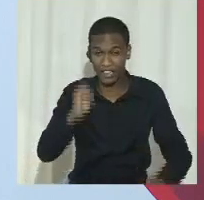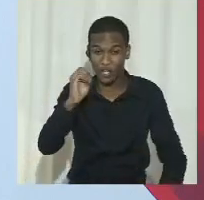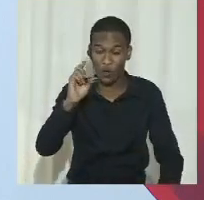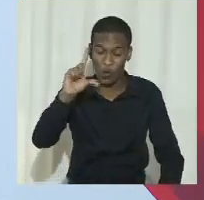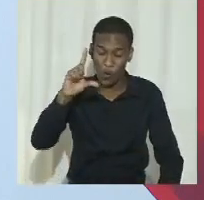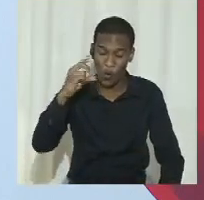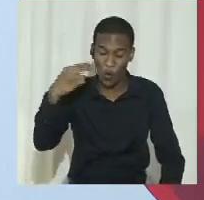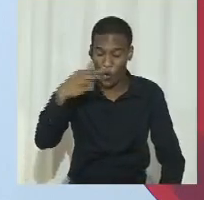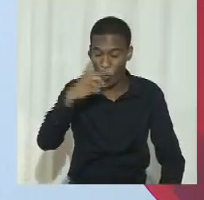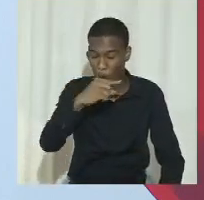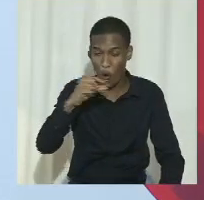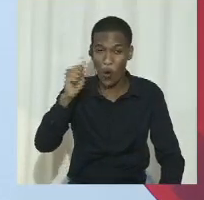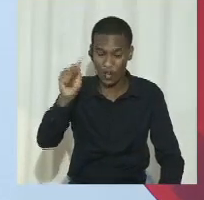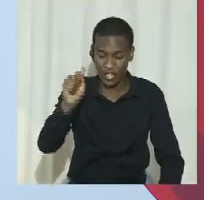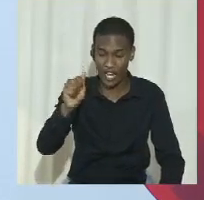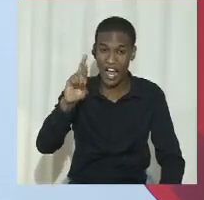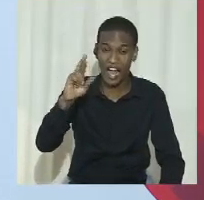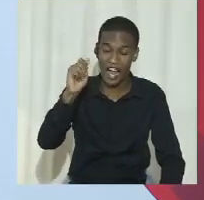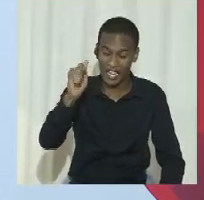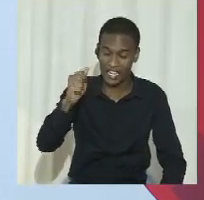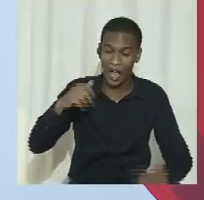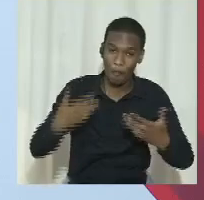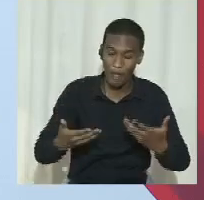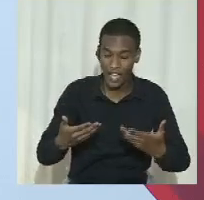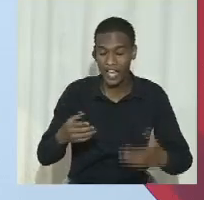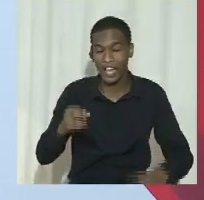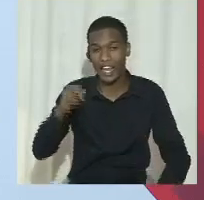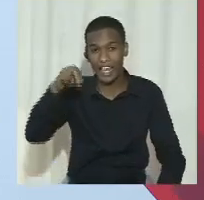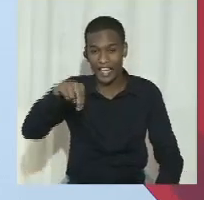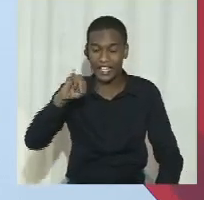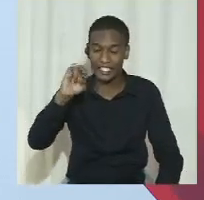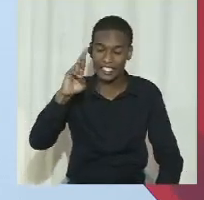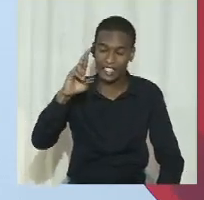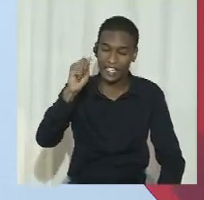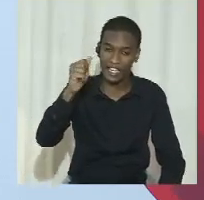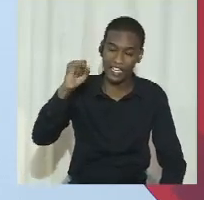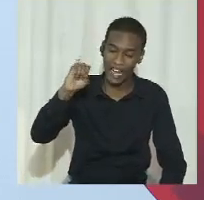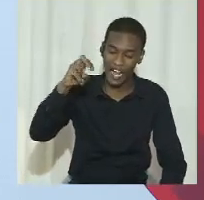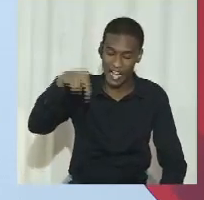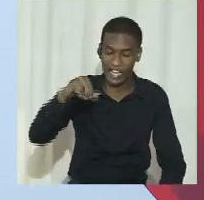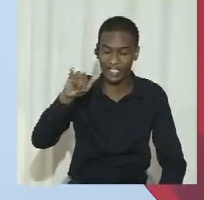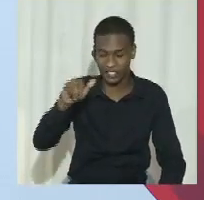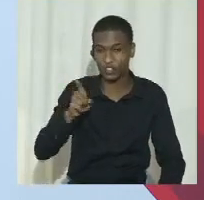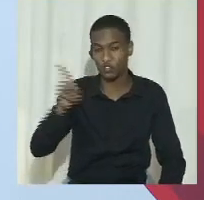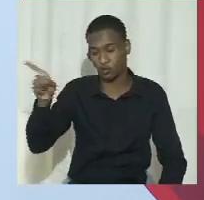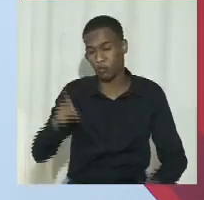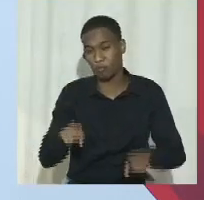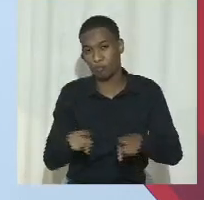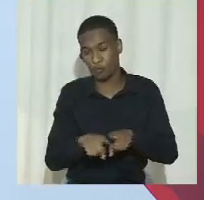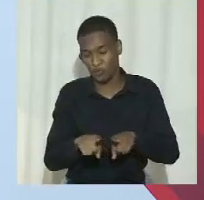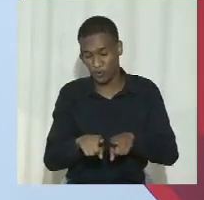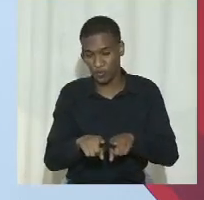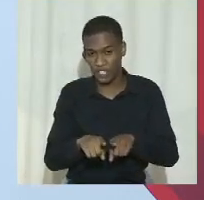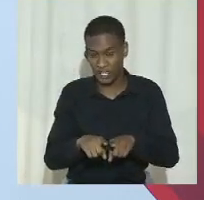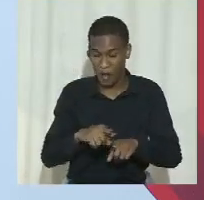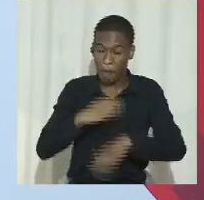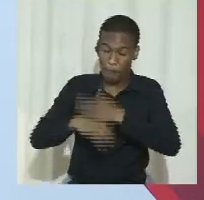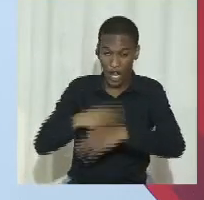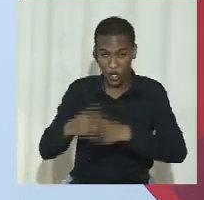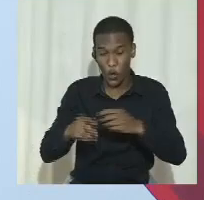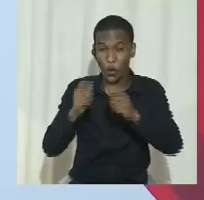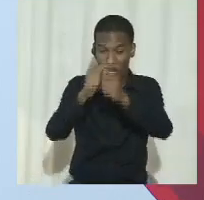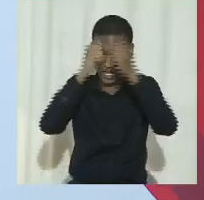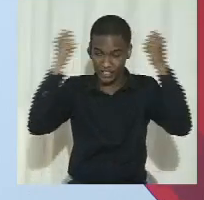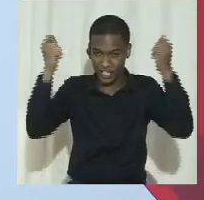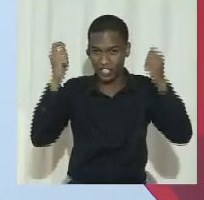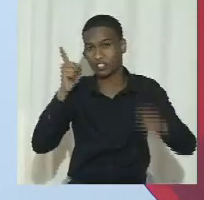mpanao gazety teto amin'ny televiziona malagasy no ny aretina ho mamiadana izay efa nahazo azy fotoana